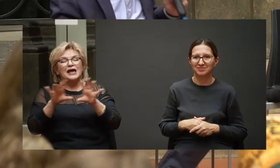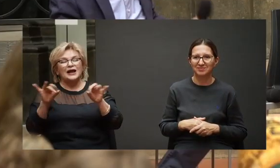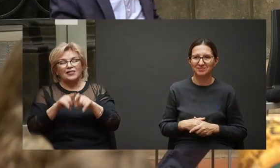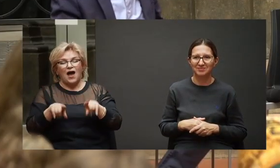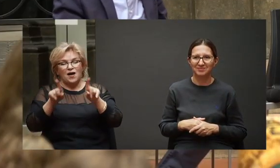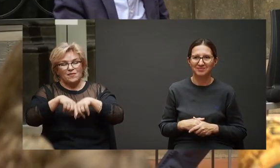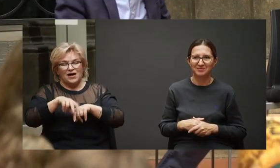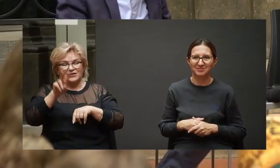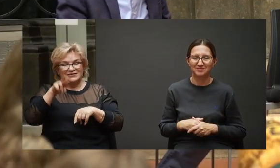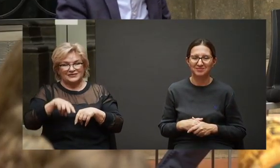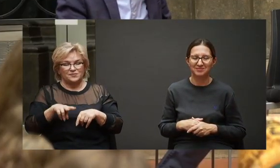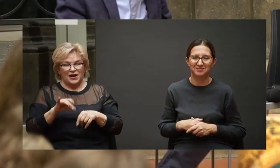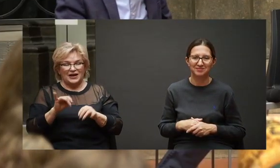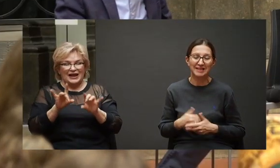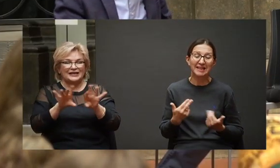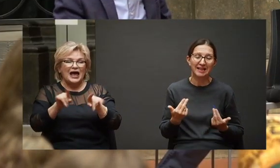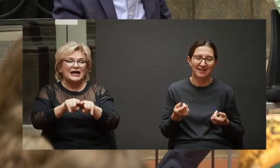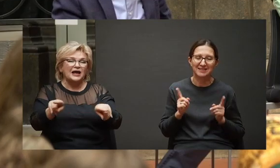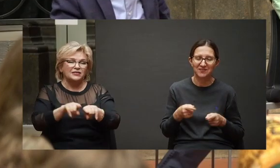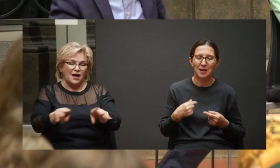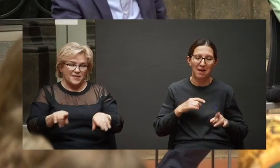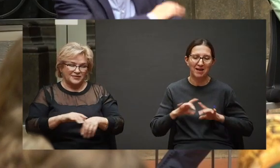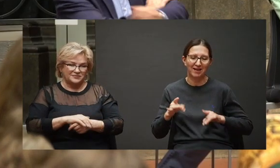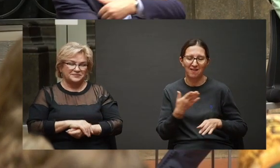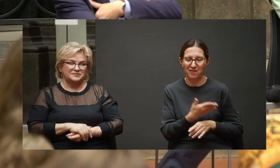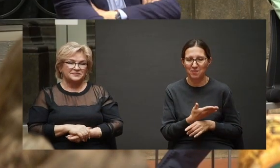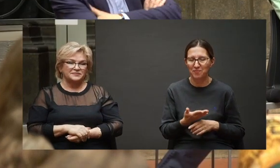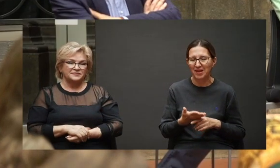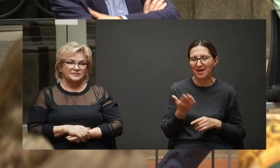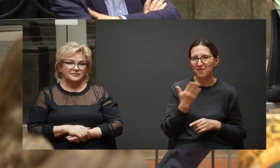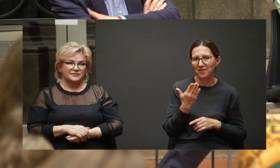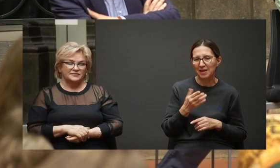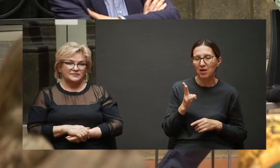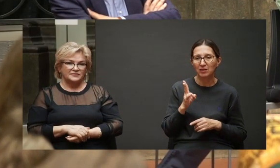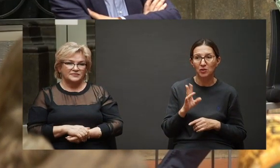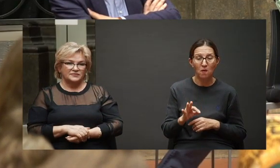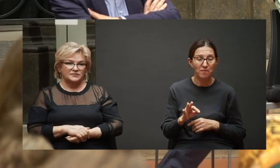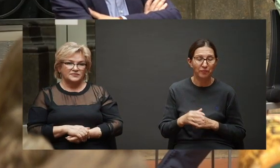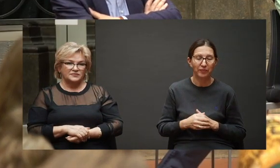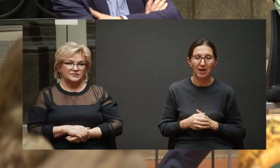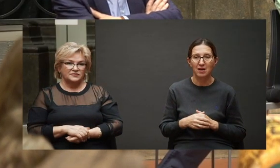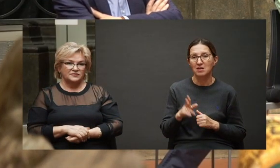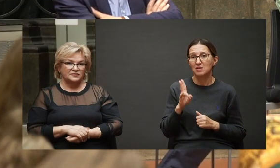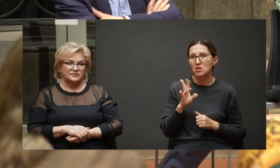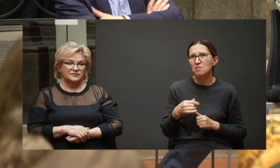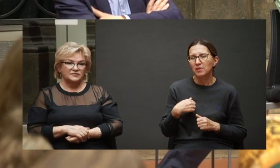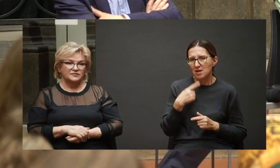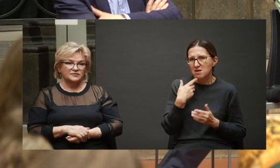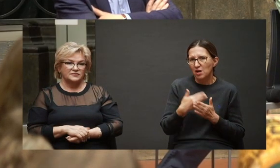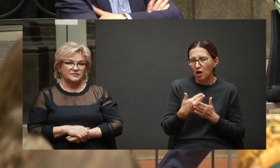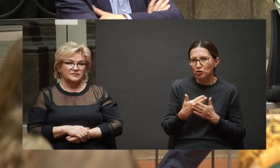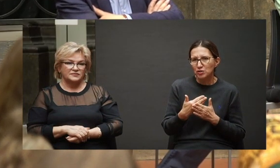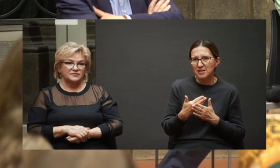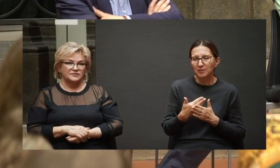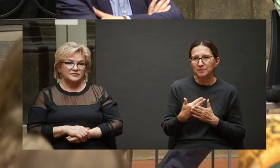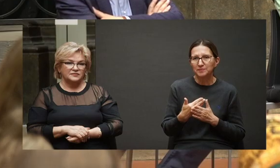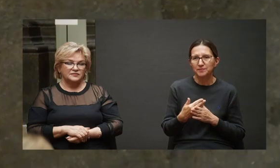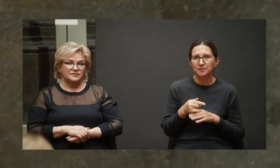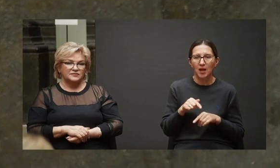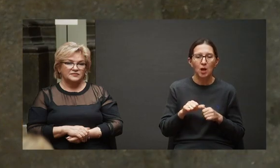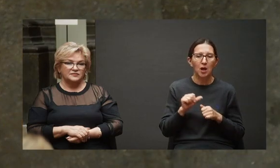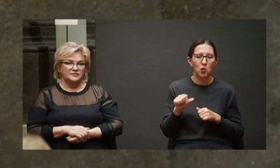Да, мы немножко, да, и фильм прорекламируем. Вот. Но мне кажется, здесь,